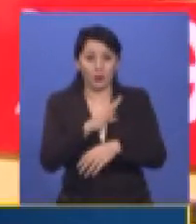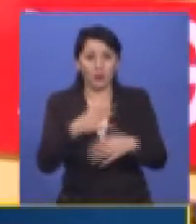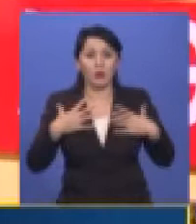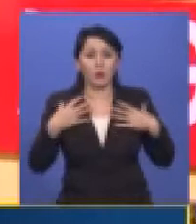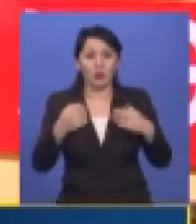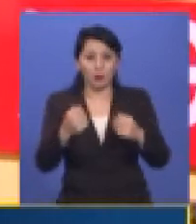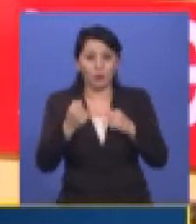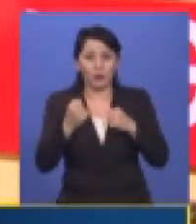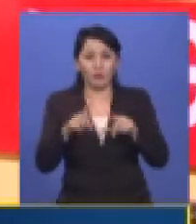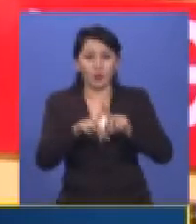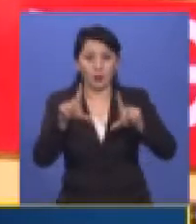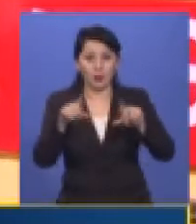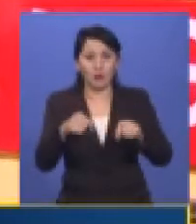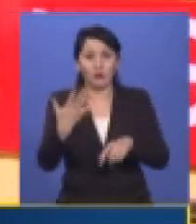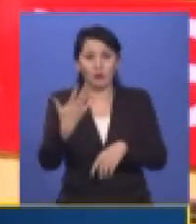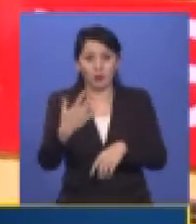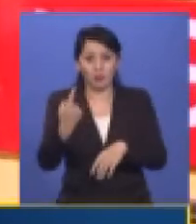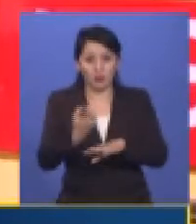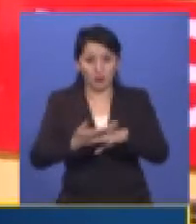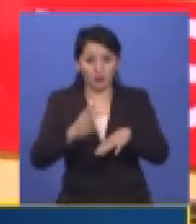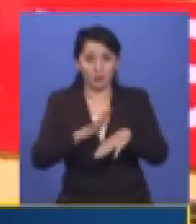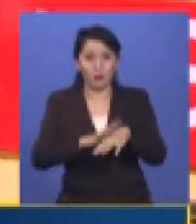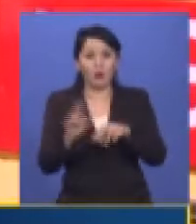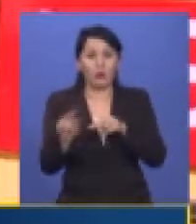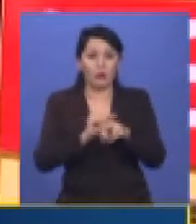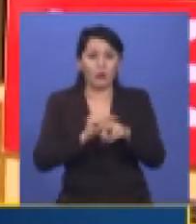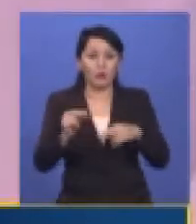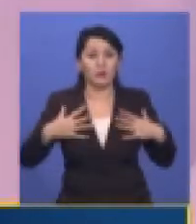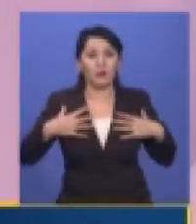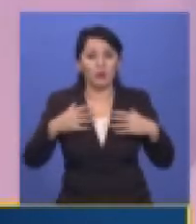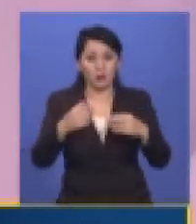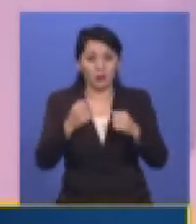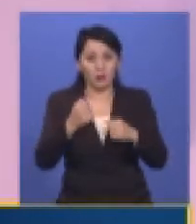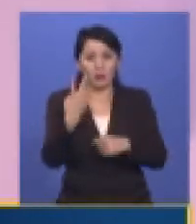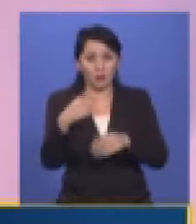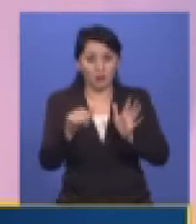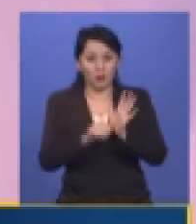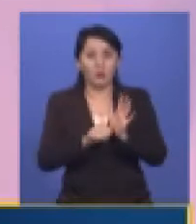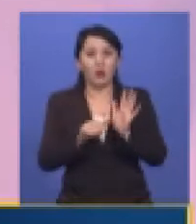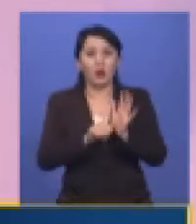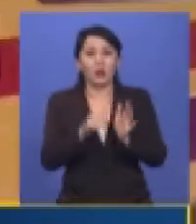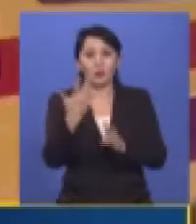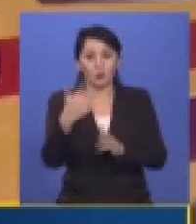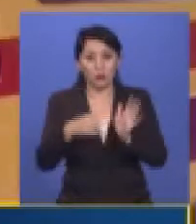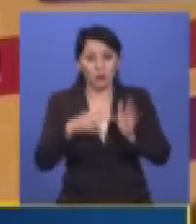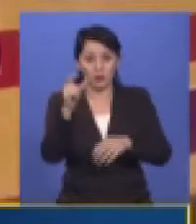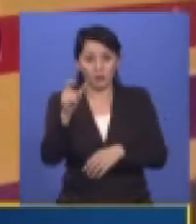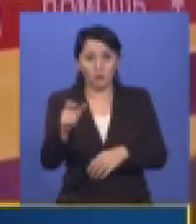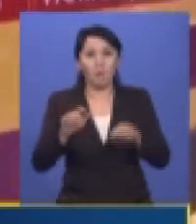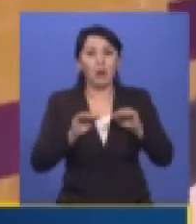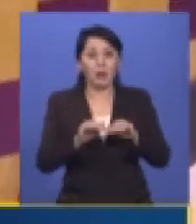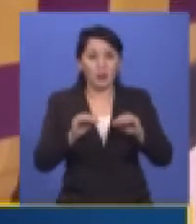болды. Жансақтау бөлімінде қазір 51 адам ем қабылдауда. Ал жазылып шыққандардың саны 26637